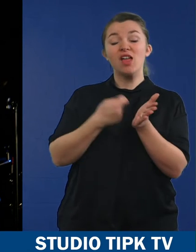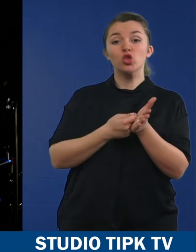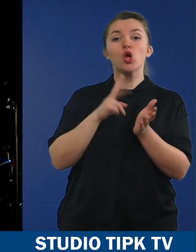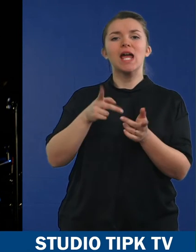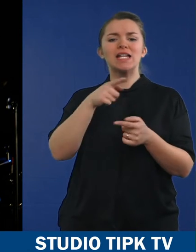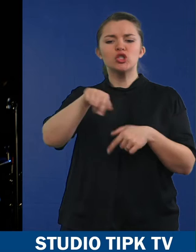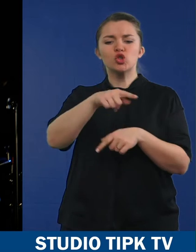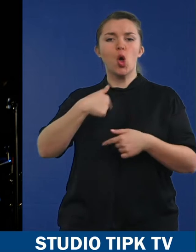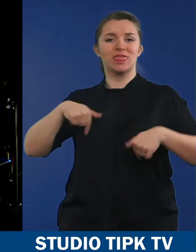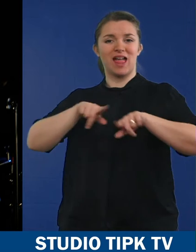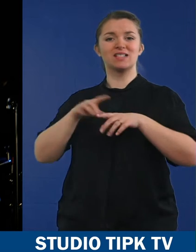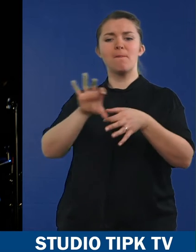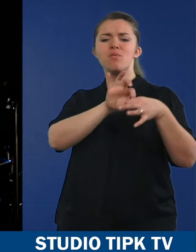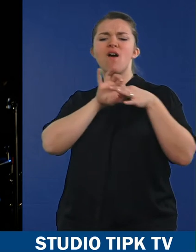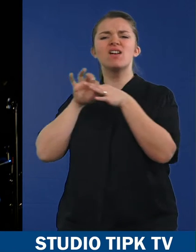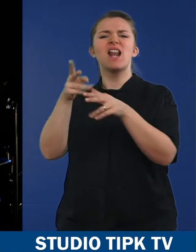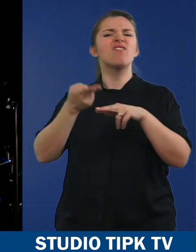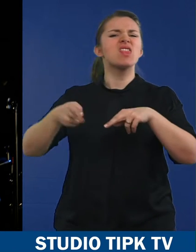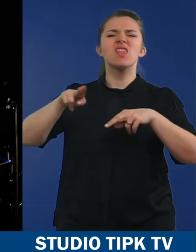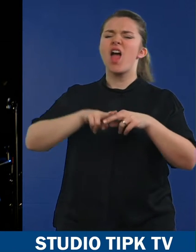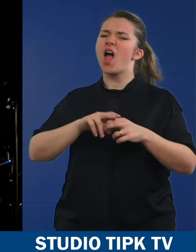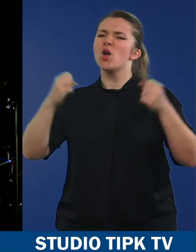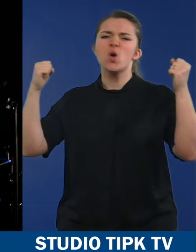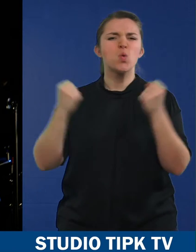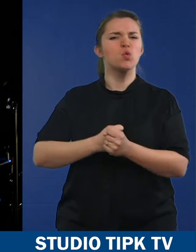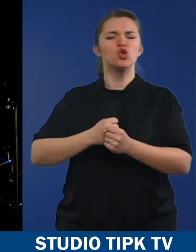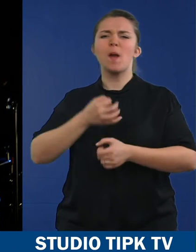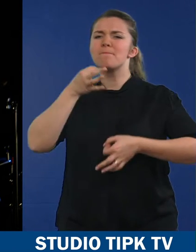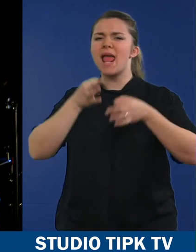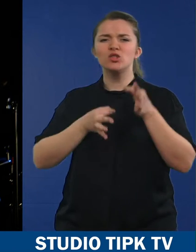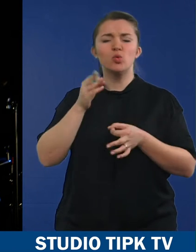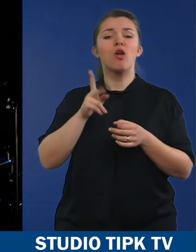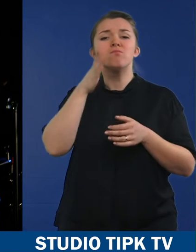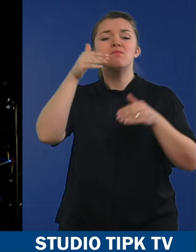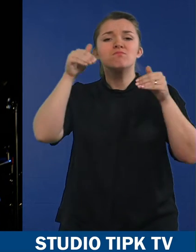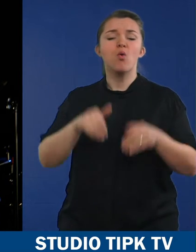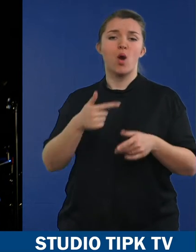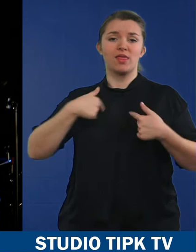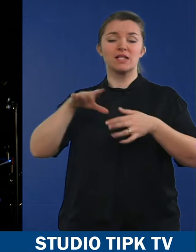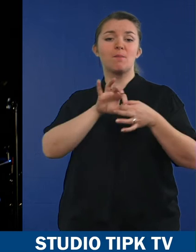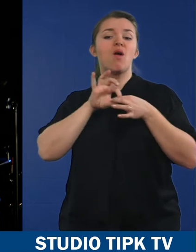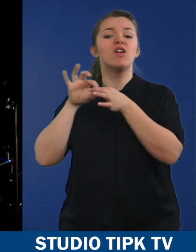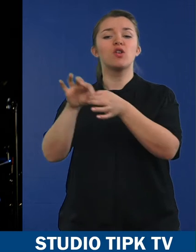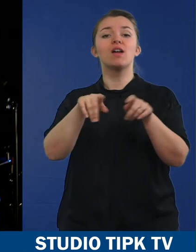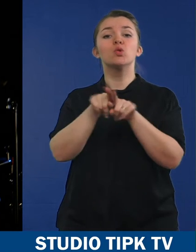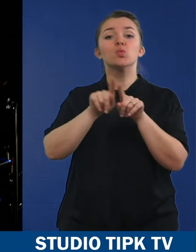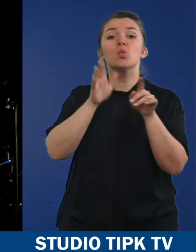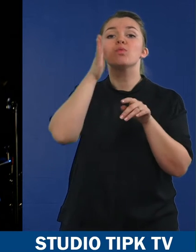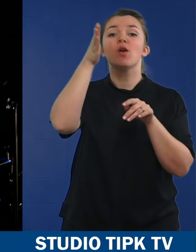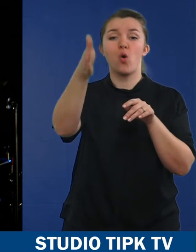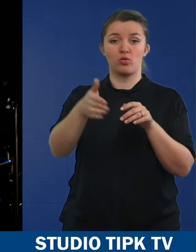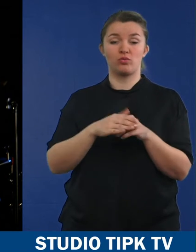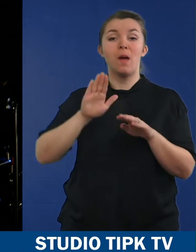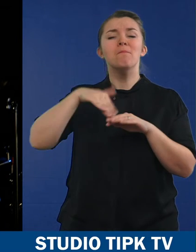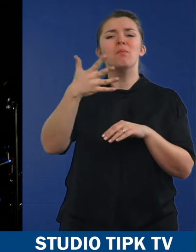nas povezale v najhujših preizkušnjah in bi nas morale povezovati tudi v prihodnosti.